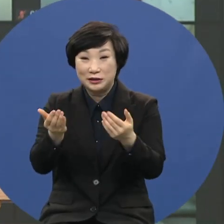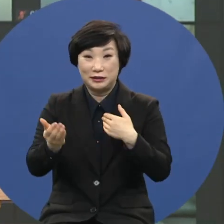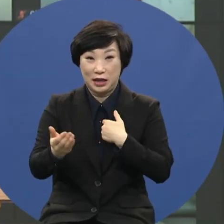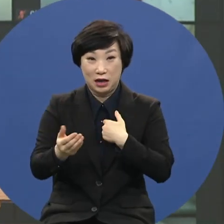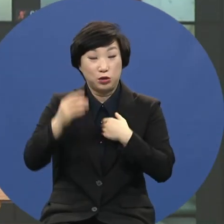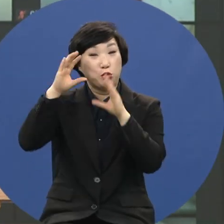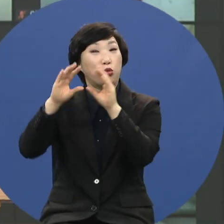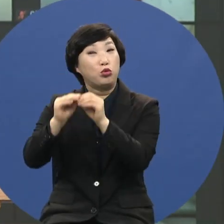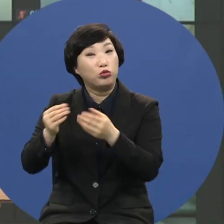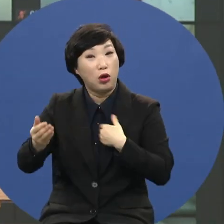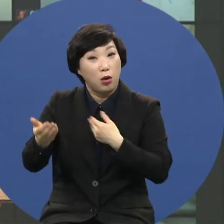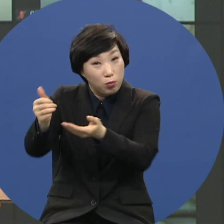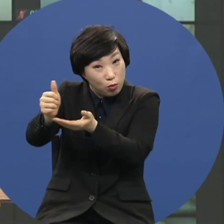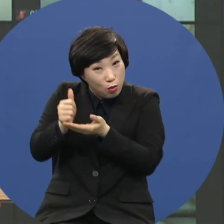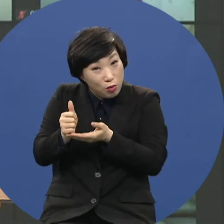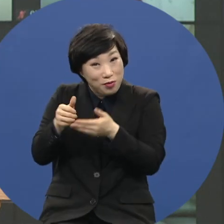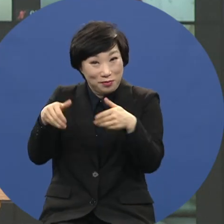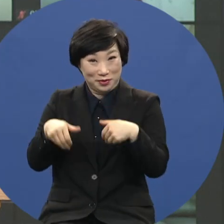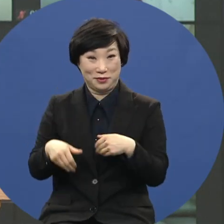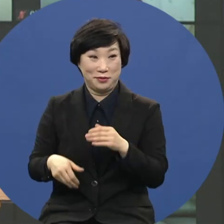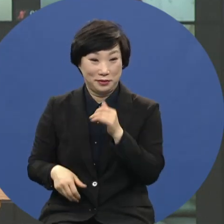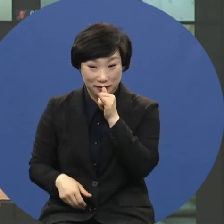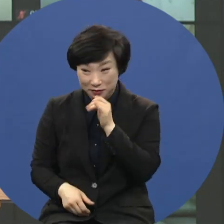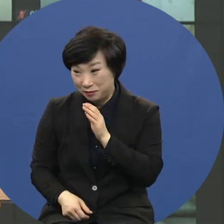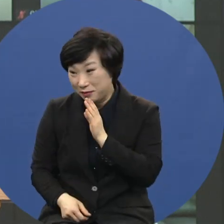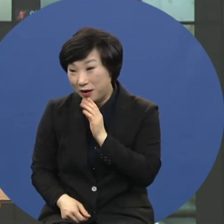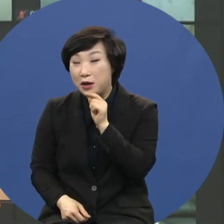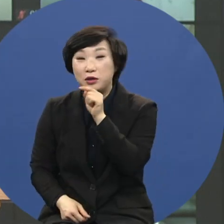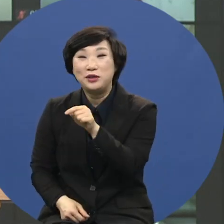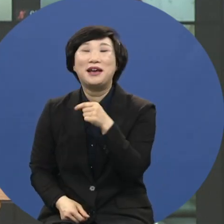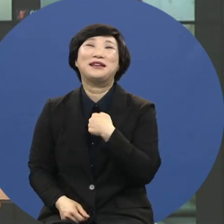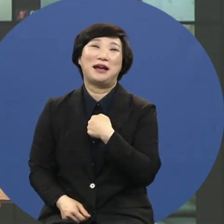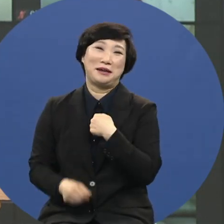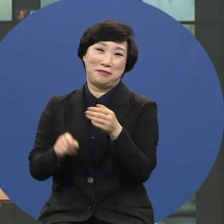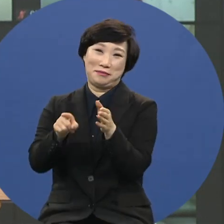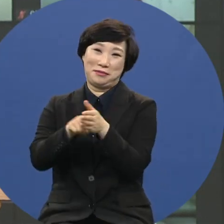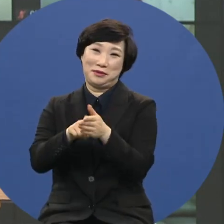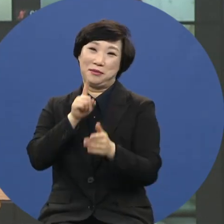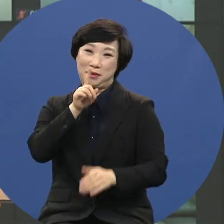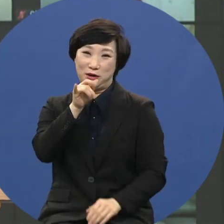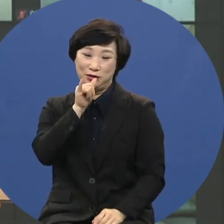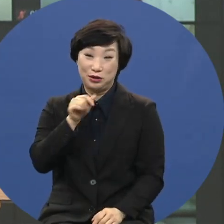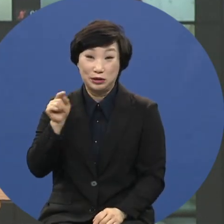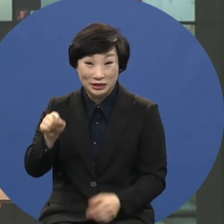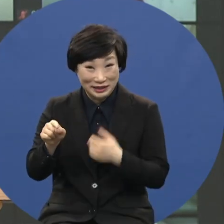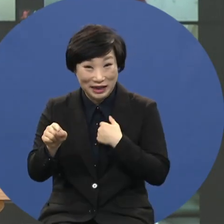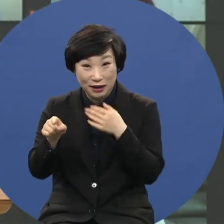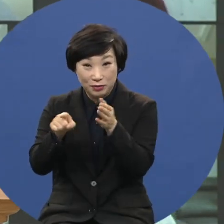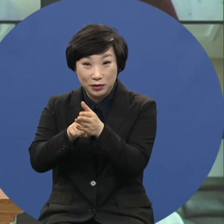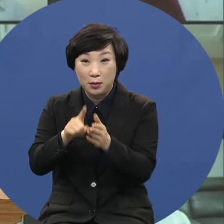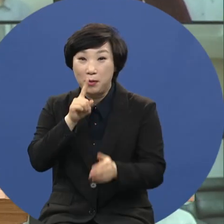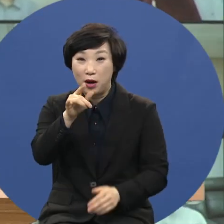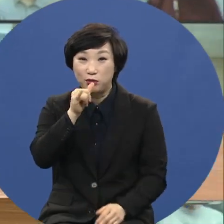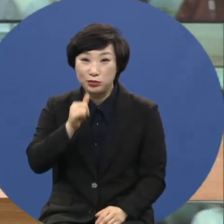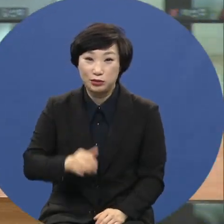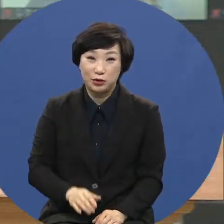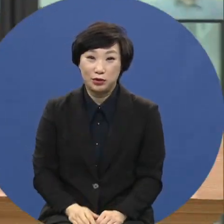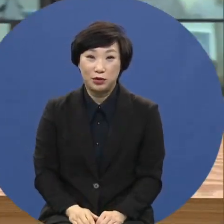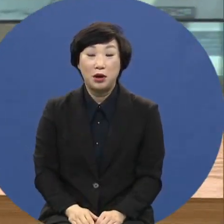내가 동의하고 받아들여야 됩니다. 이것이 믿음이야. 이것이 믿음.